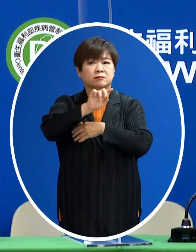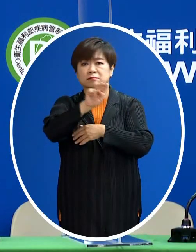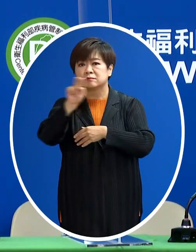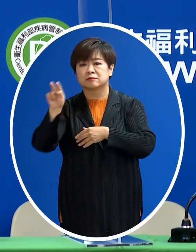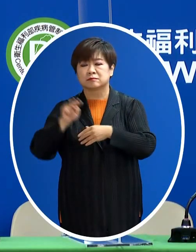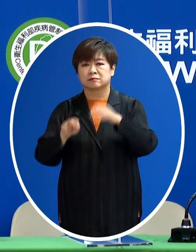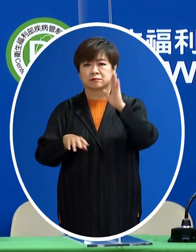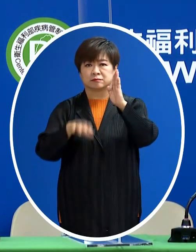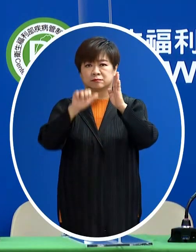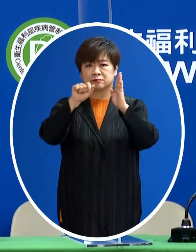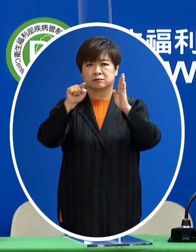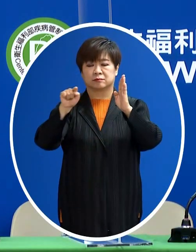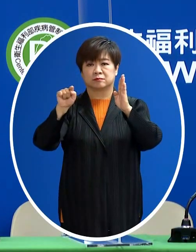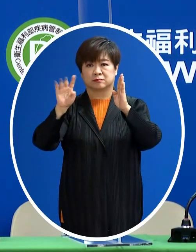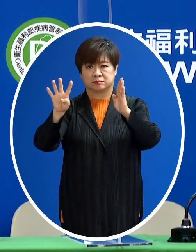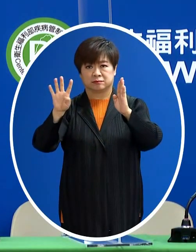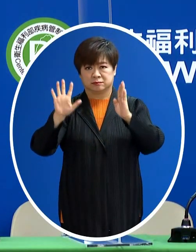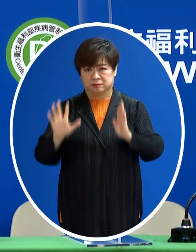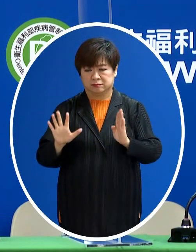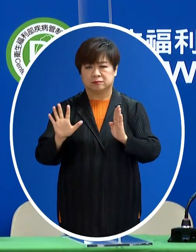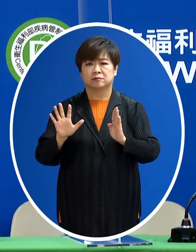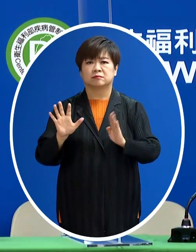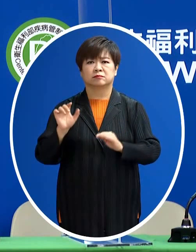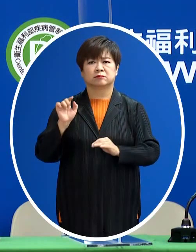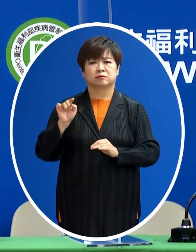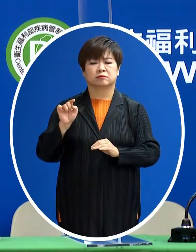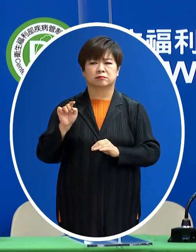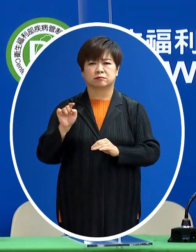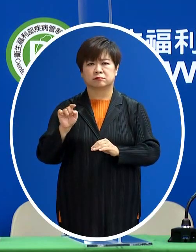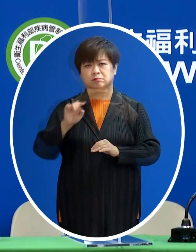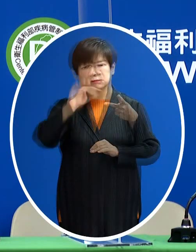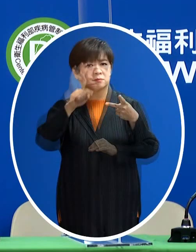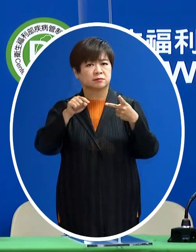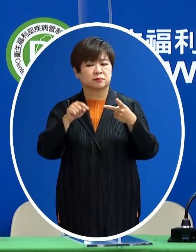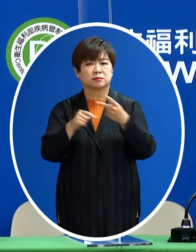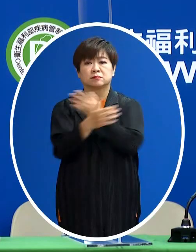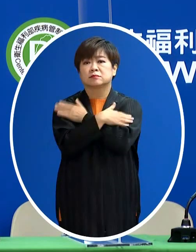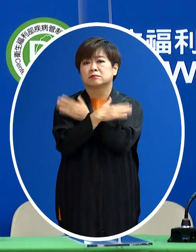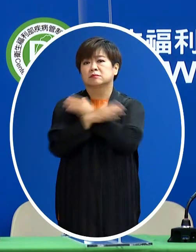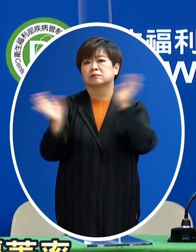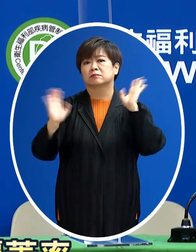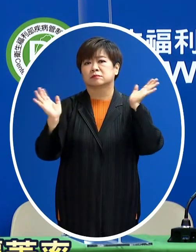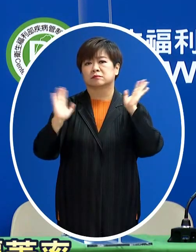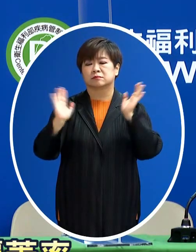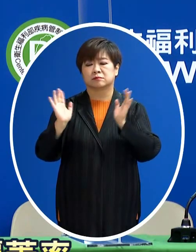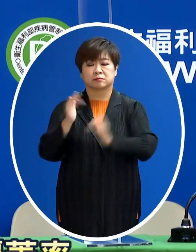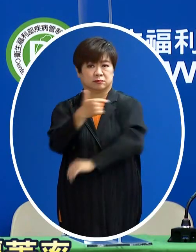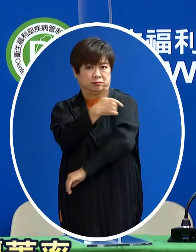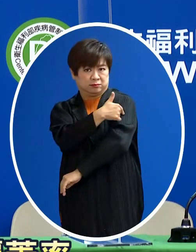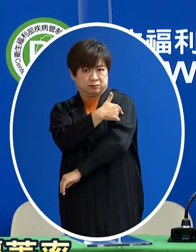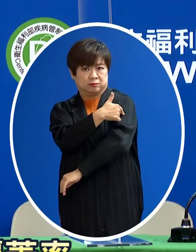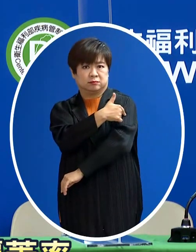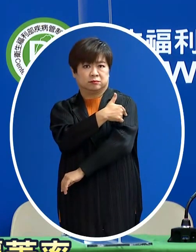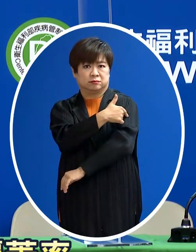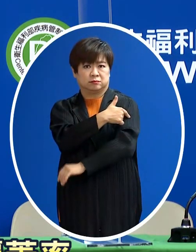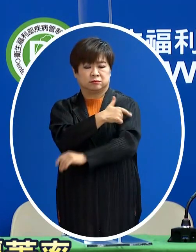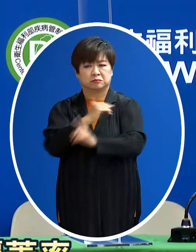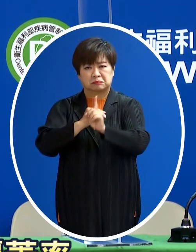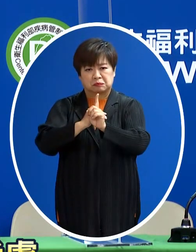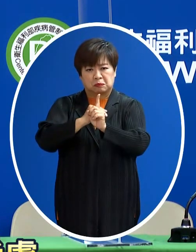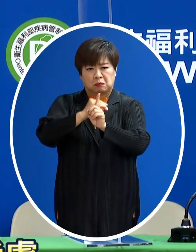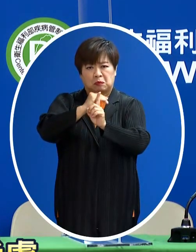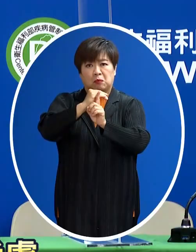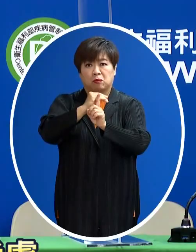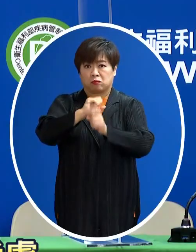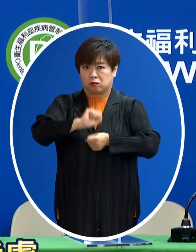这个 BA.4、BA.4、BA.5 它的这个相关的疫情，幼儿的疫苗能够施打有一定的这个覆